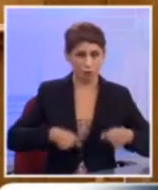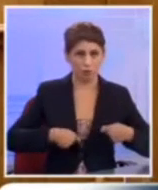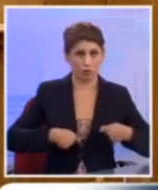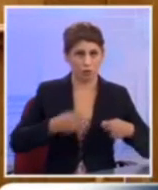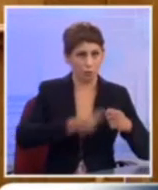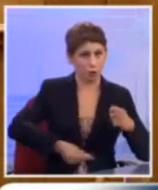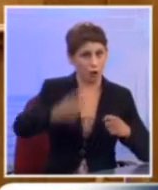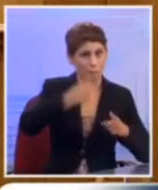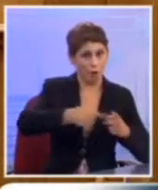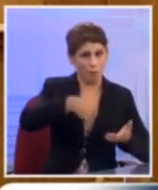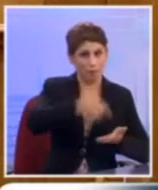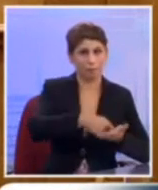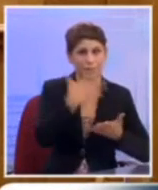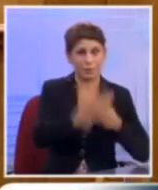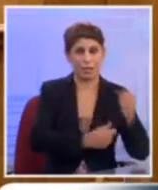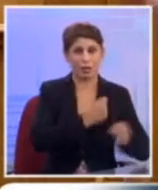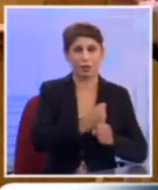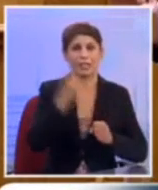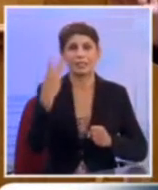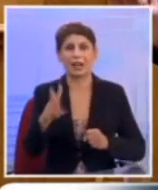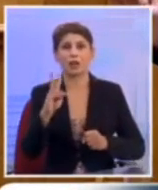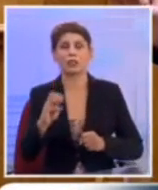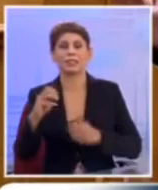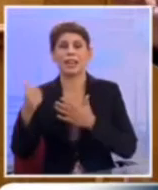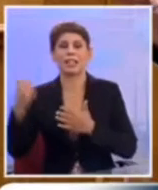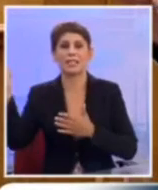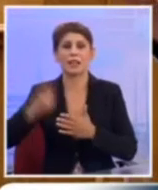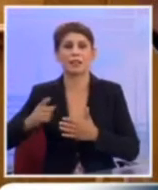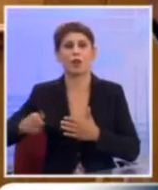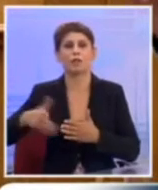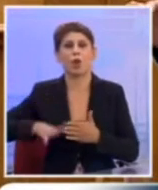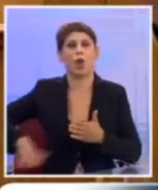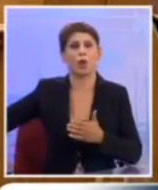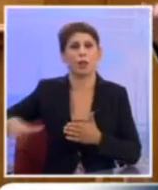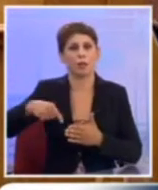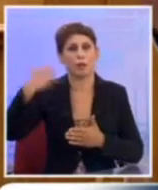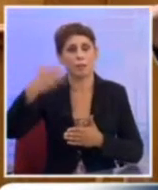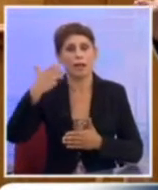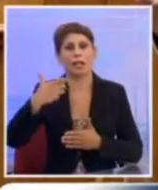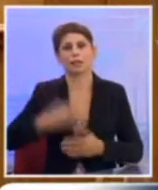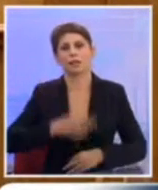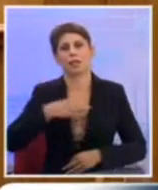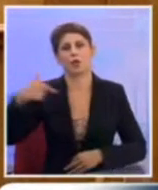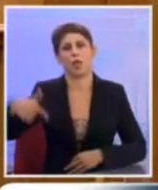περισσότερο πληρώσαν φόρους την πενταετία του μνημονίου, 336% οι φτωχότεροι. Μελέτη του κυρίου Γιαννίτση.